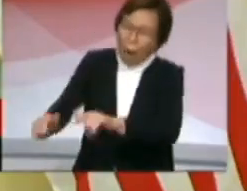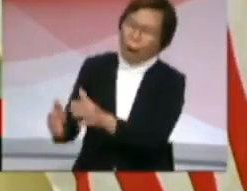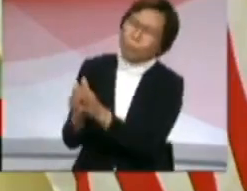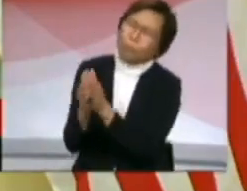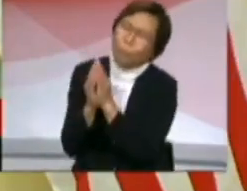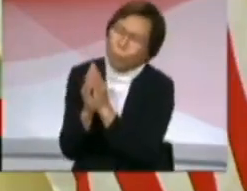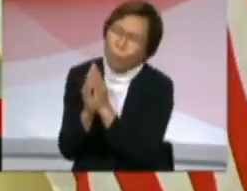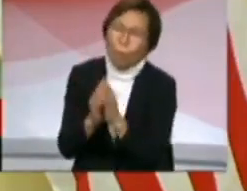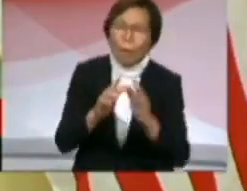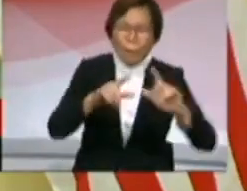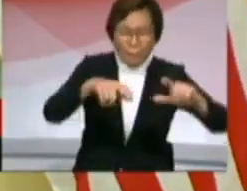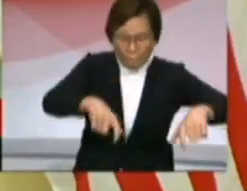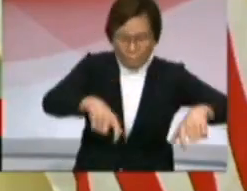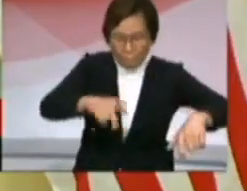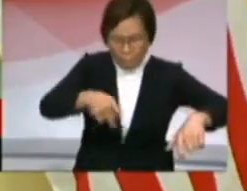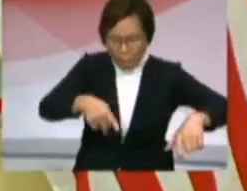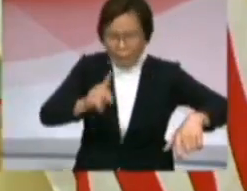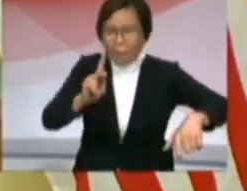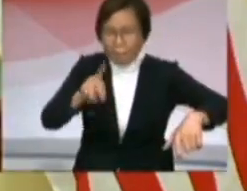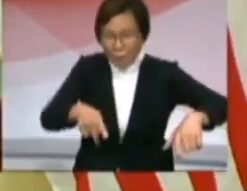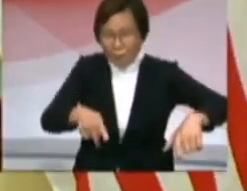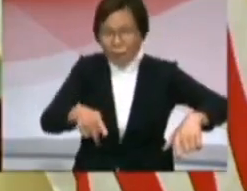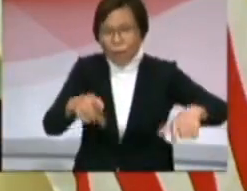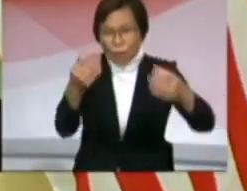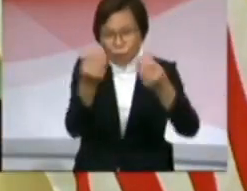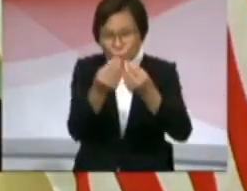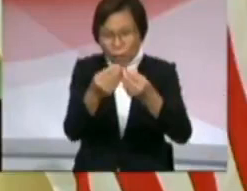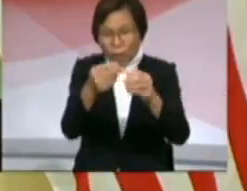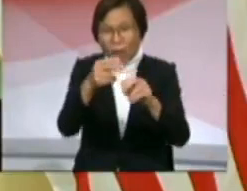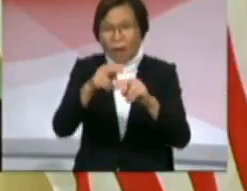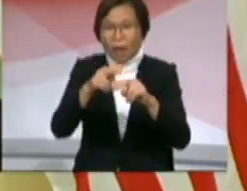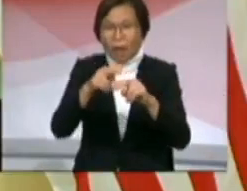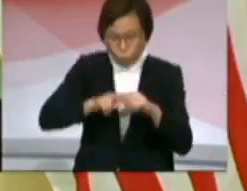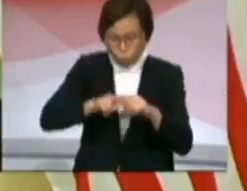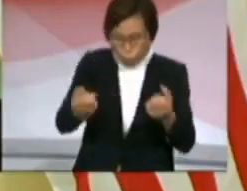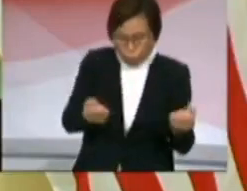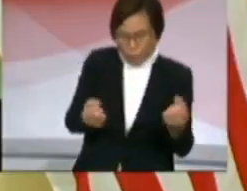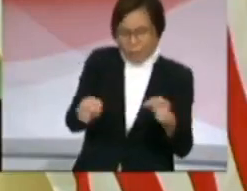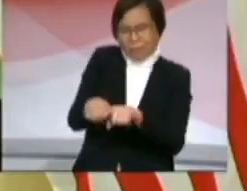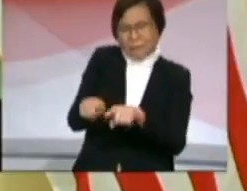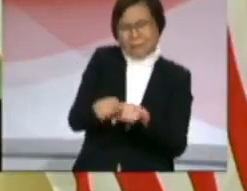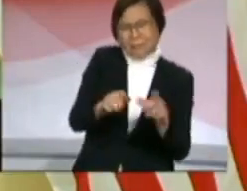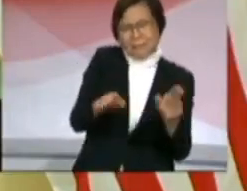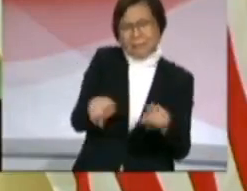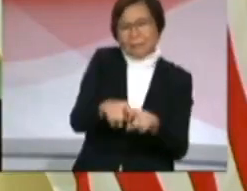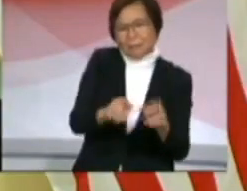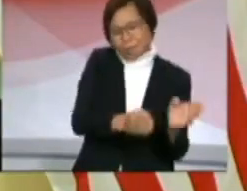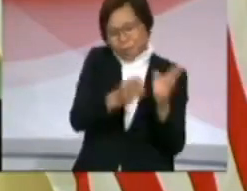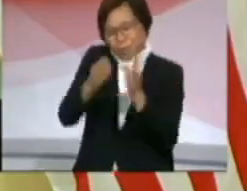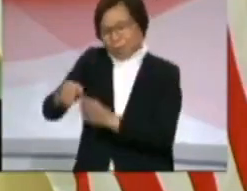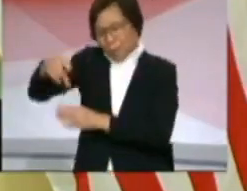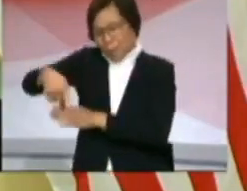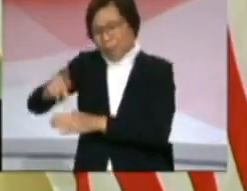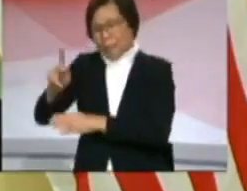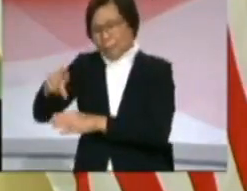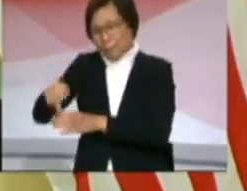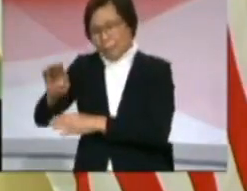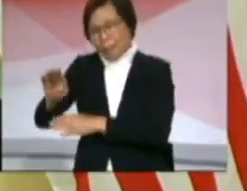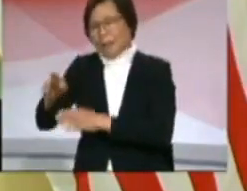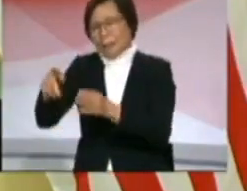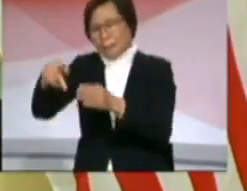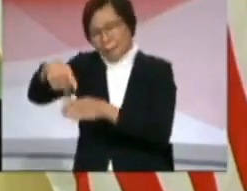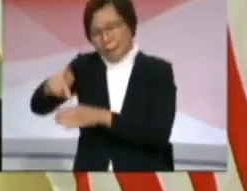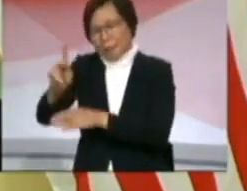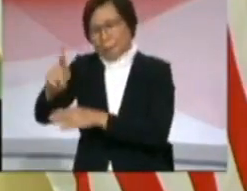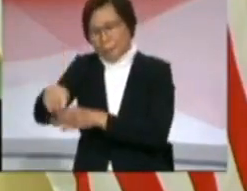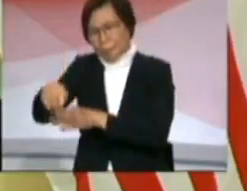di PKP pun jumlah penumpang adalah sama dengan PKPB dan PKPP,